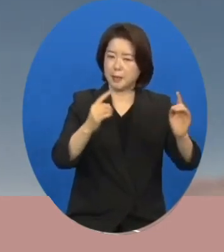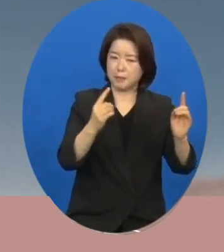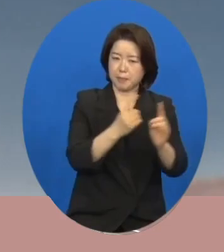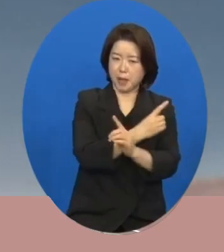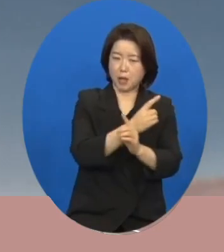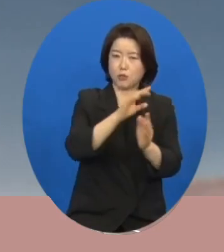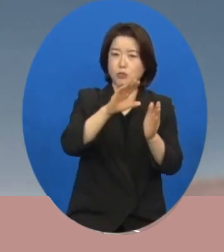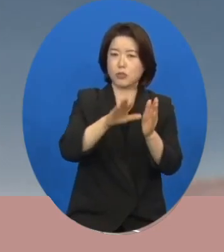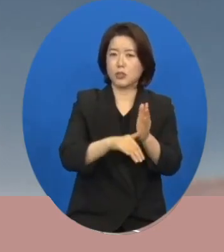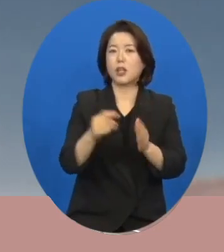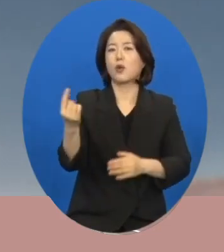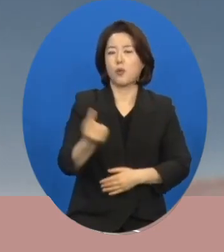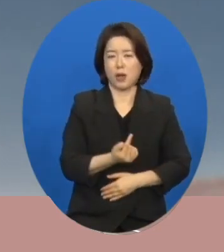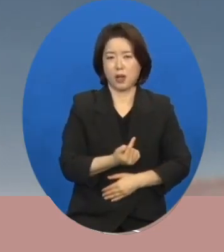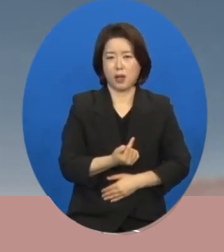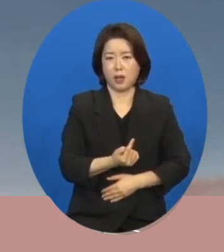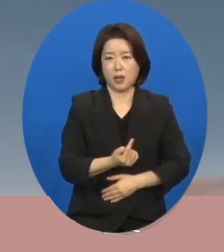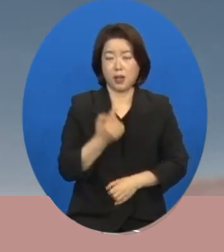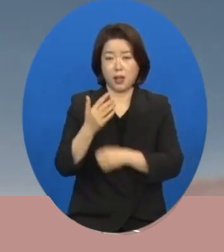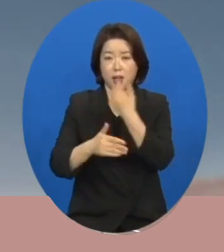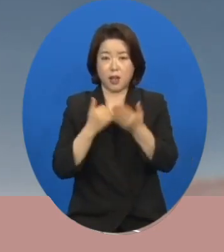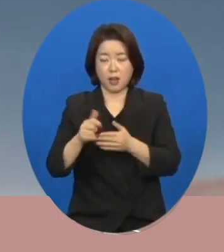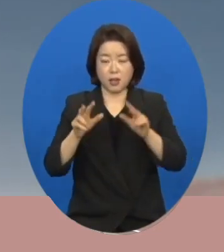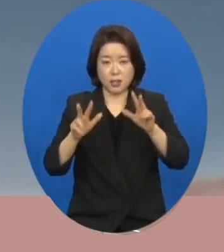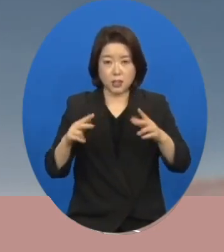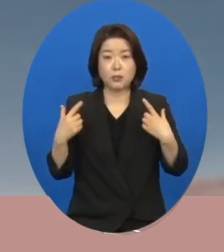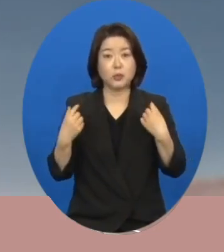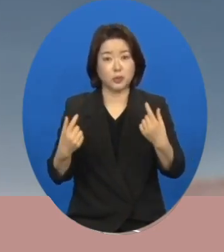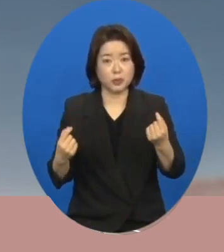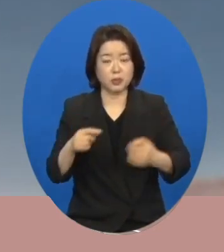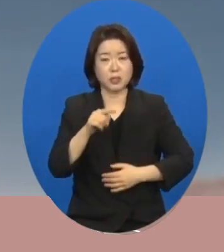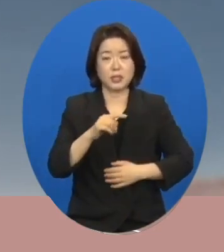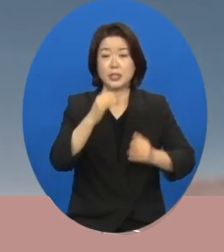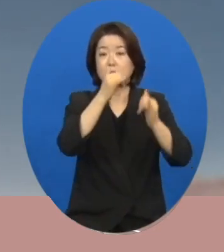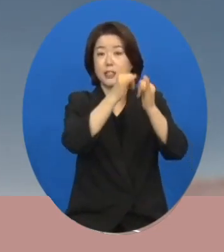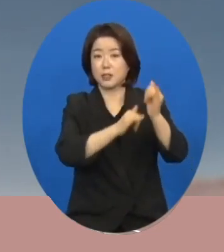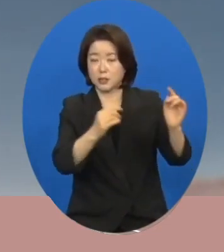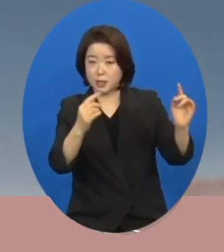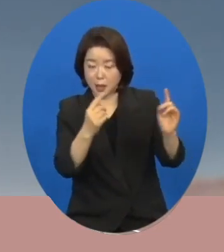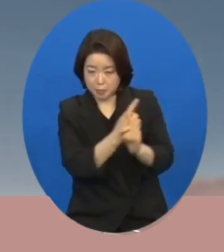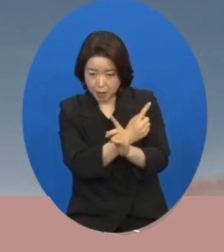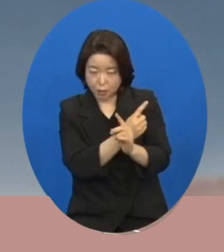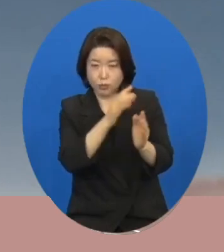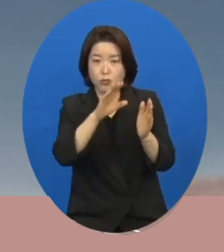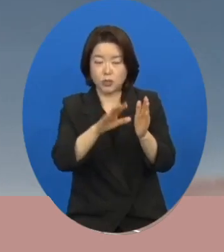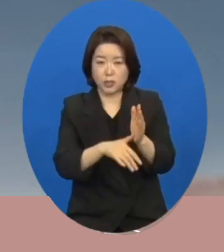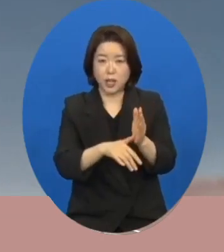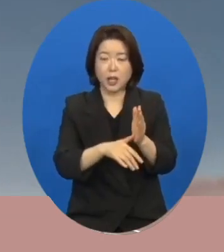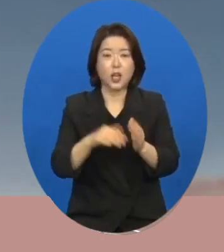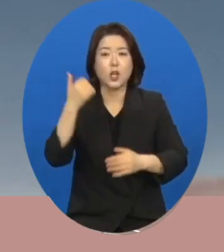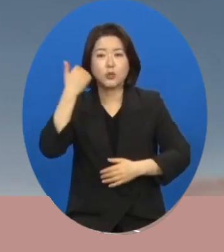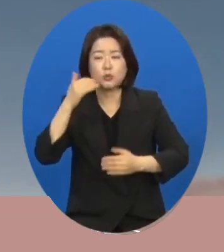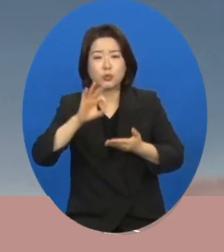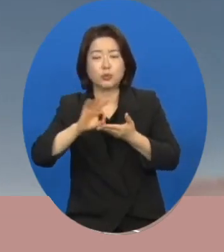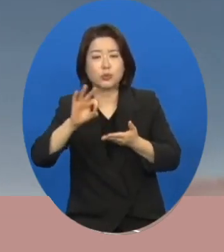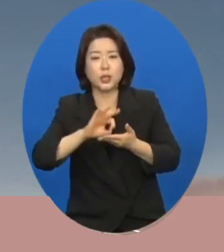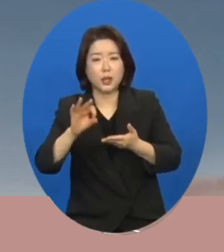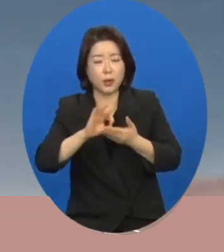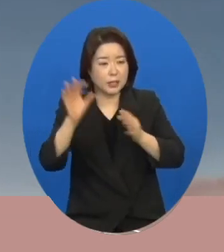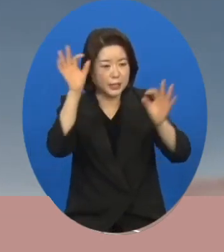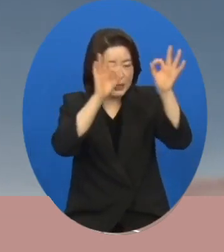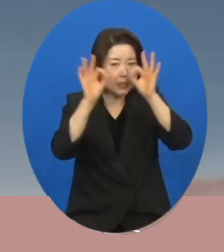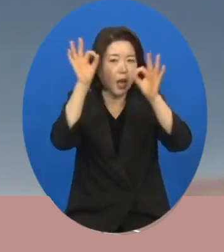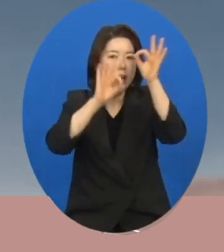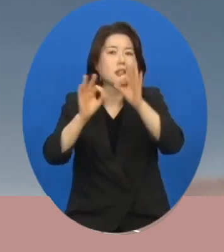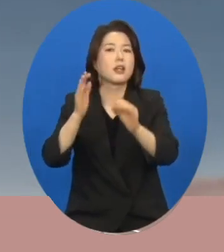있어야지 하나님은 지금도이 전환점에 쓰실 사람들을 어떻게 찾고 계십니다 자